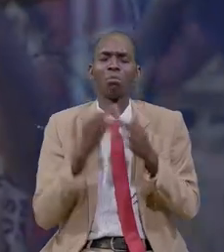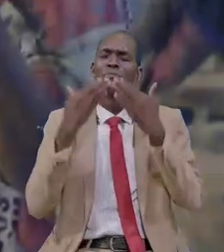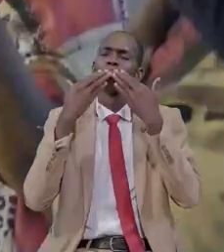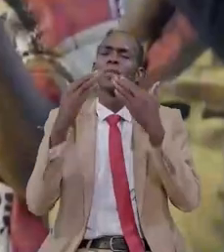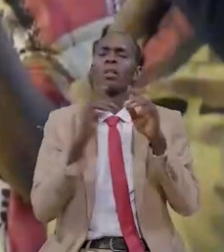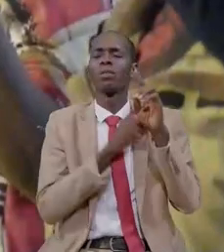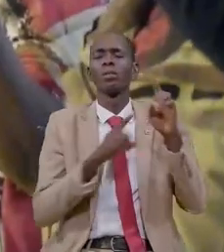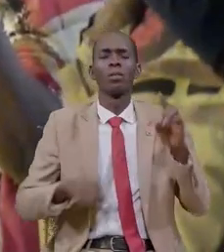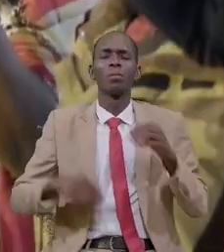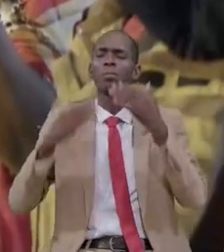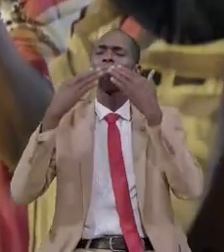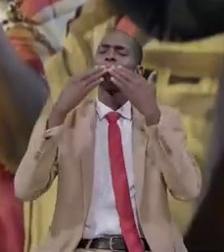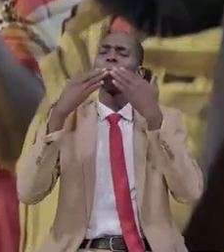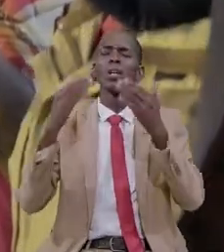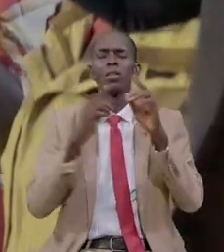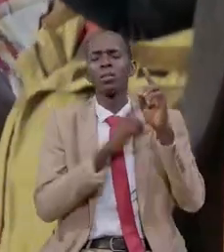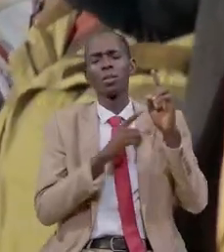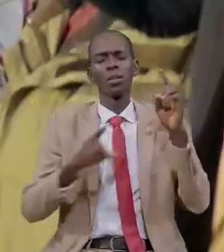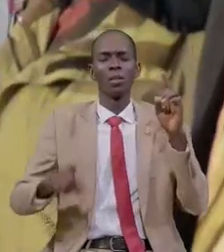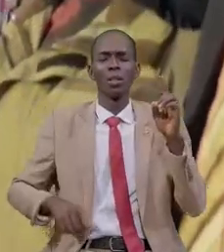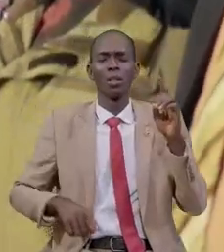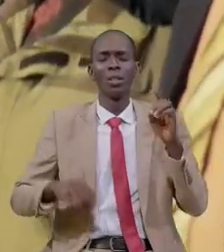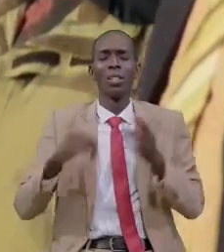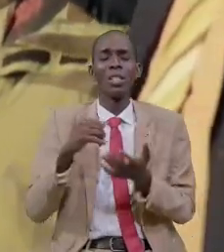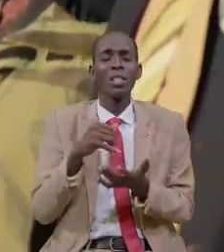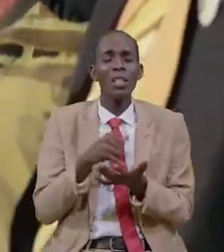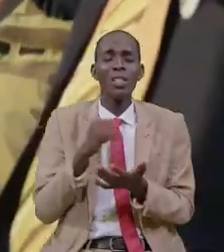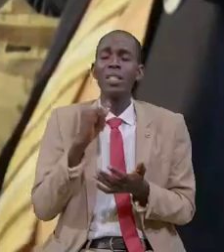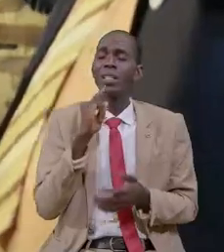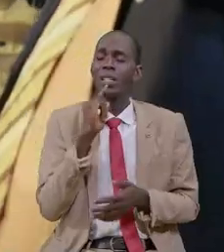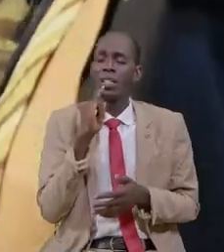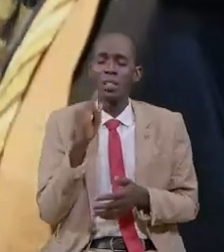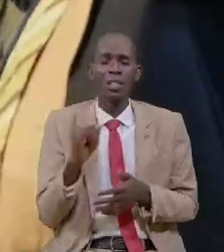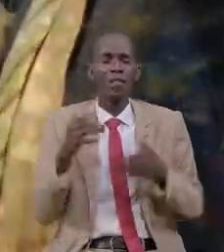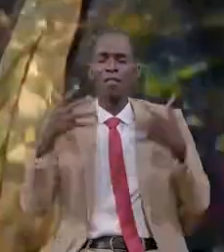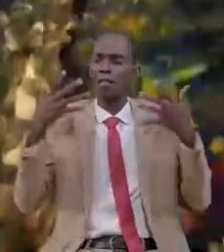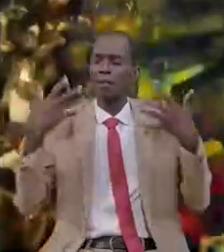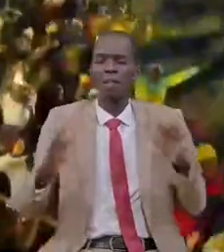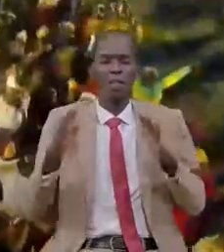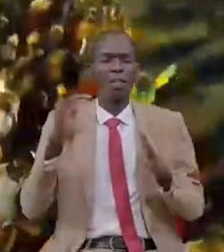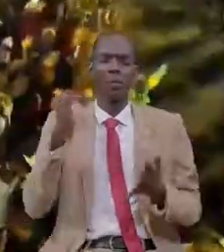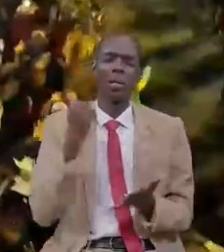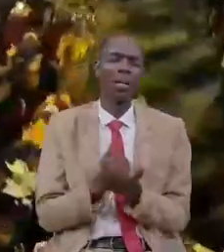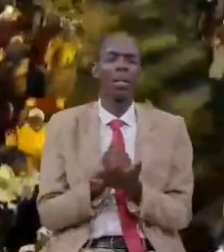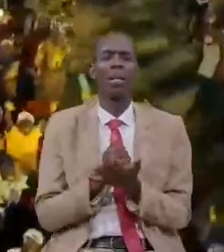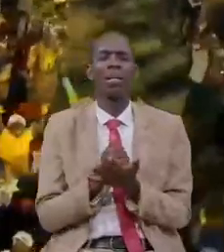Seigneur. Merci, Seigneur. C'est fait.